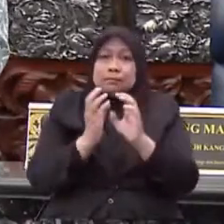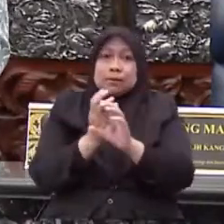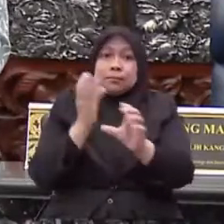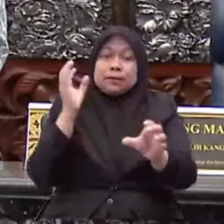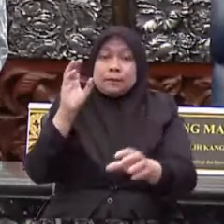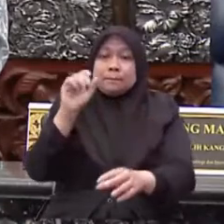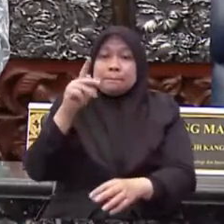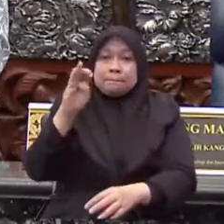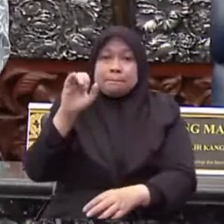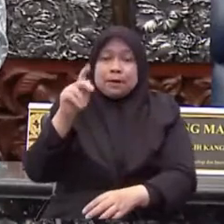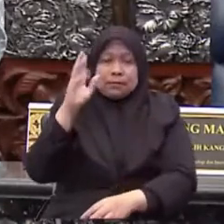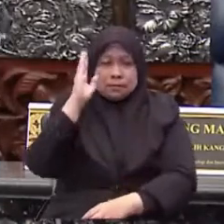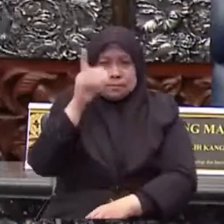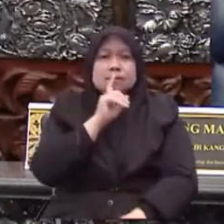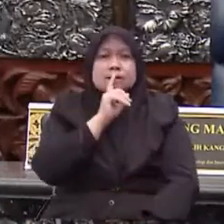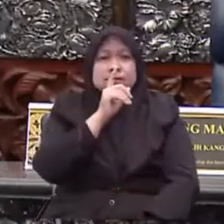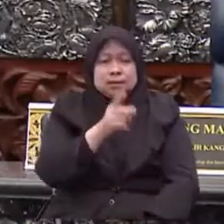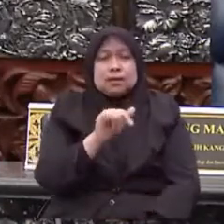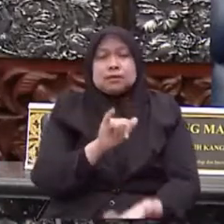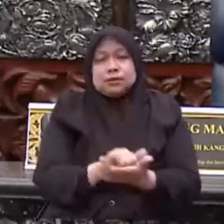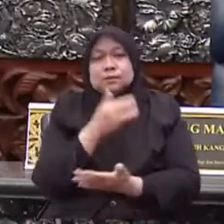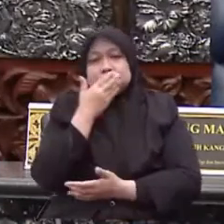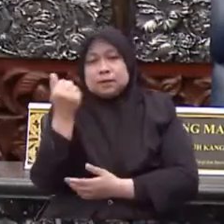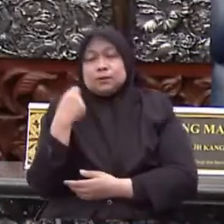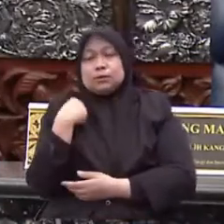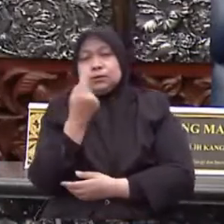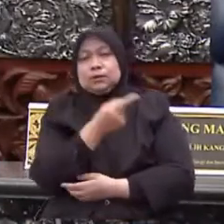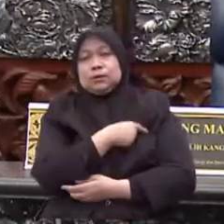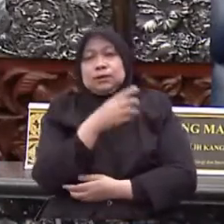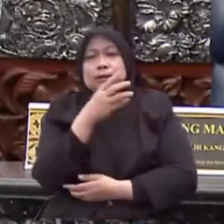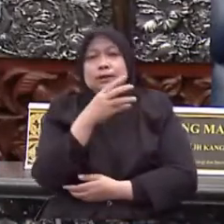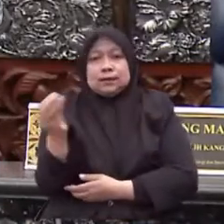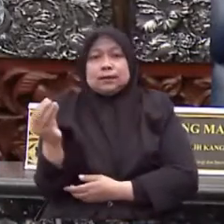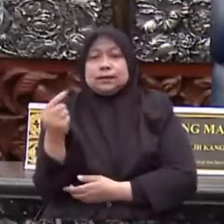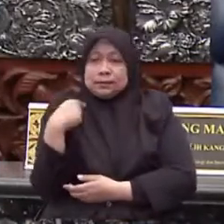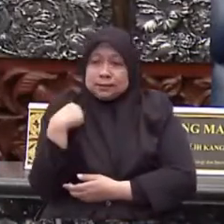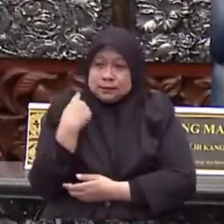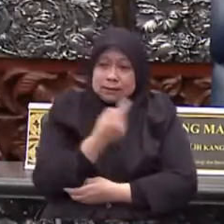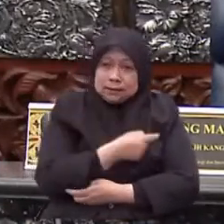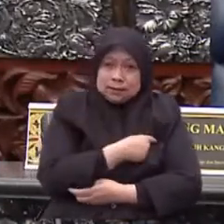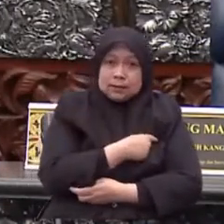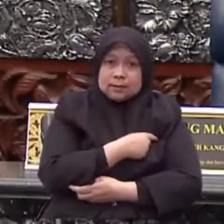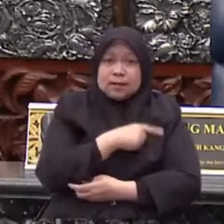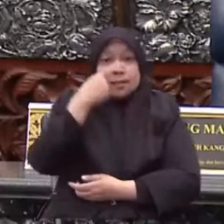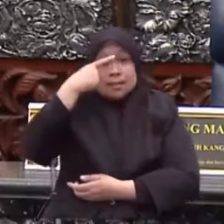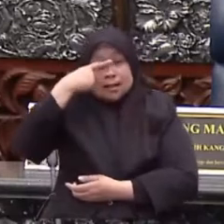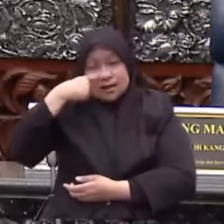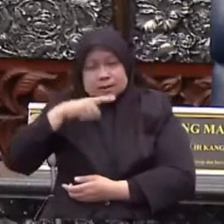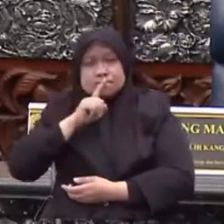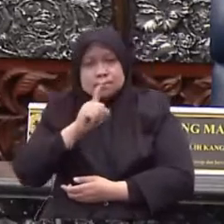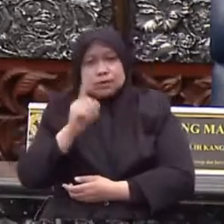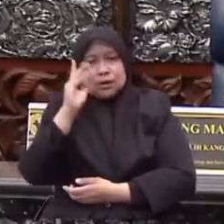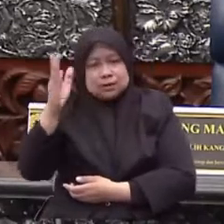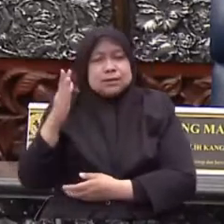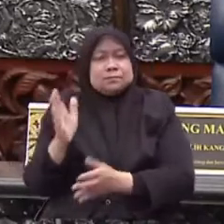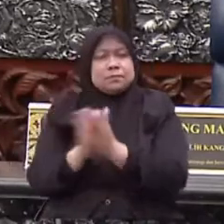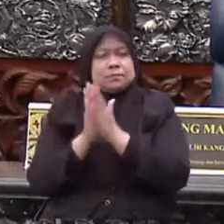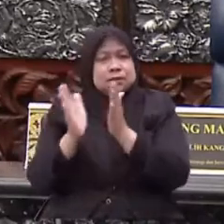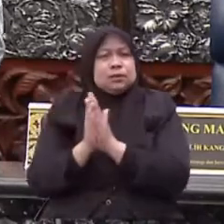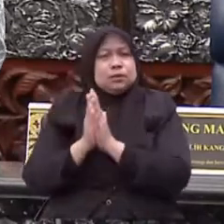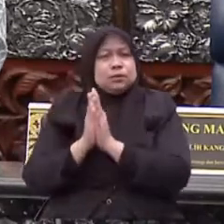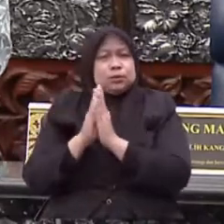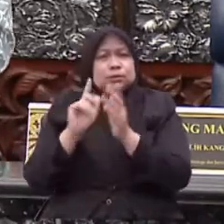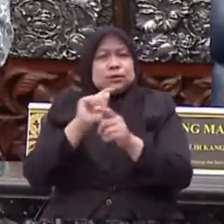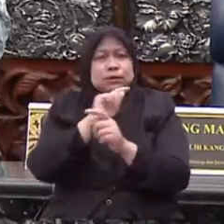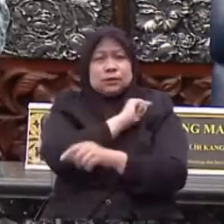dapat direalisasikan yaitu yang terbaik untuk kita seterusnya kita dapat eee Thailand juga Memang betul mempunyai permintaan